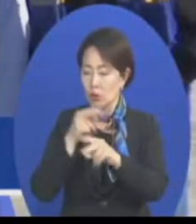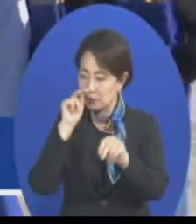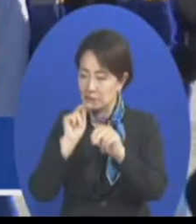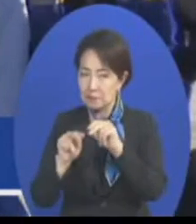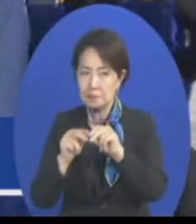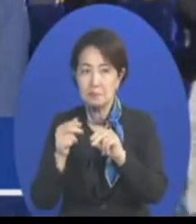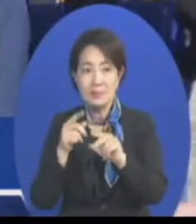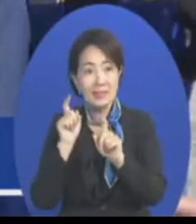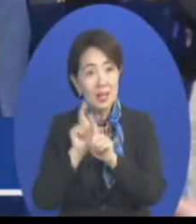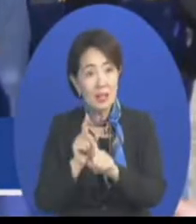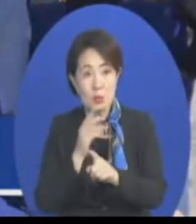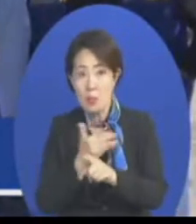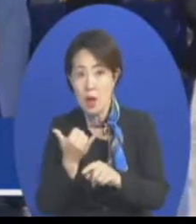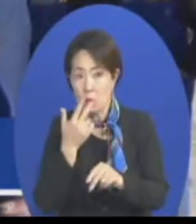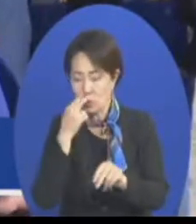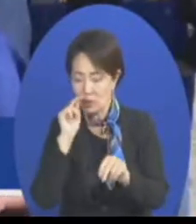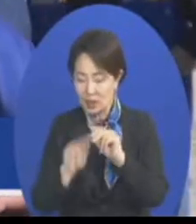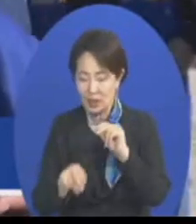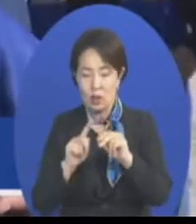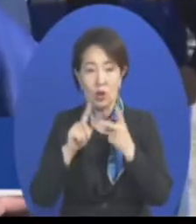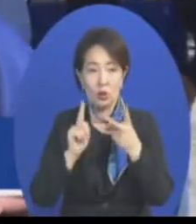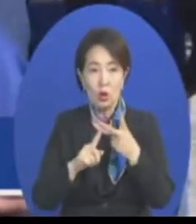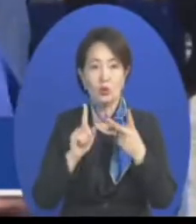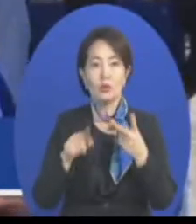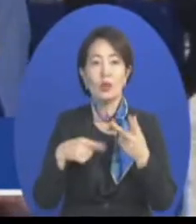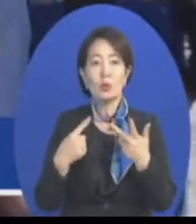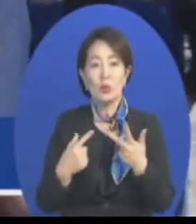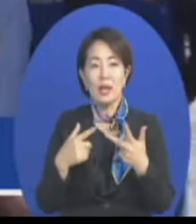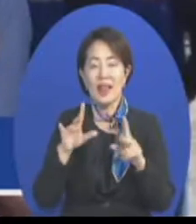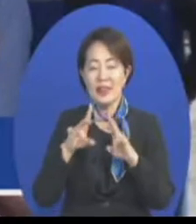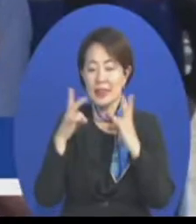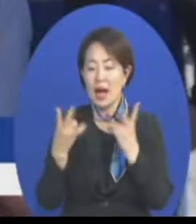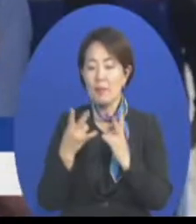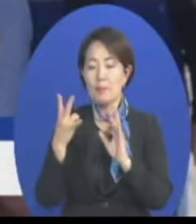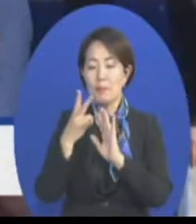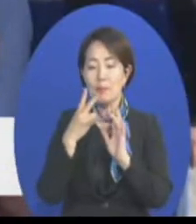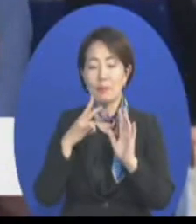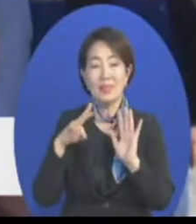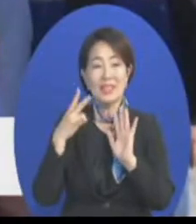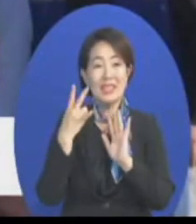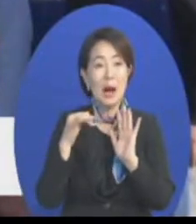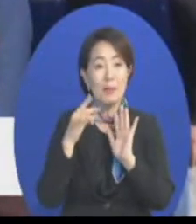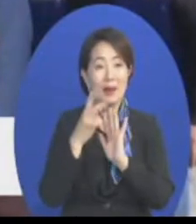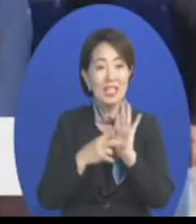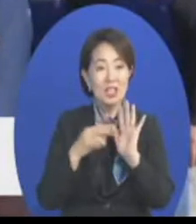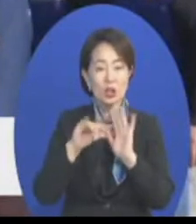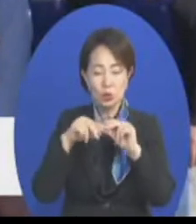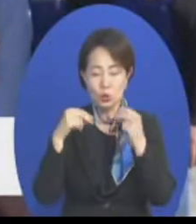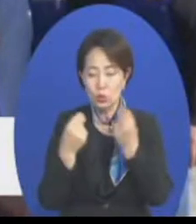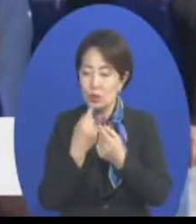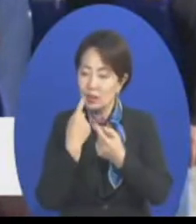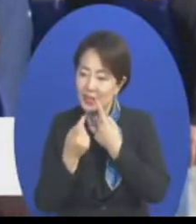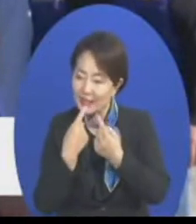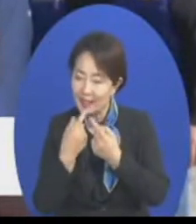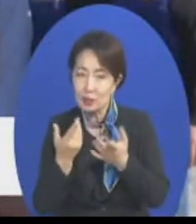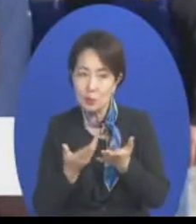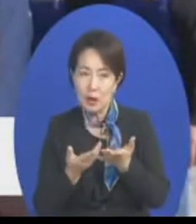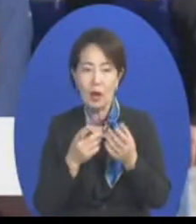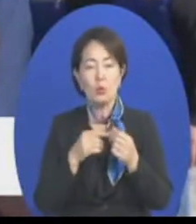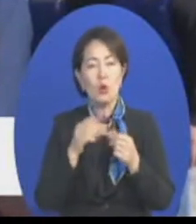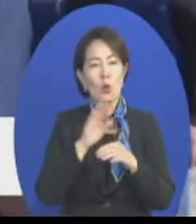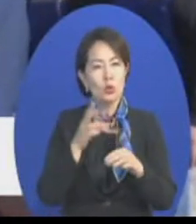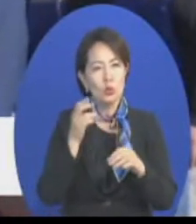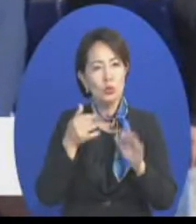төдийгүй одоо намрын чуулганаар хэлцэх гэж байгаа засаг захиргааны нутаг дэвсгэрийн нэгжийн хууль, төсвийн хууль, хүүхдийн мөнгнөөс